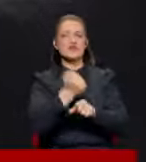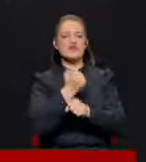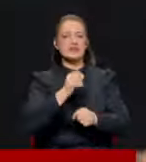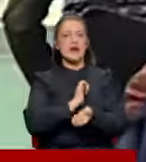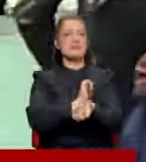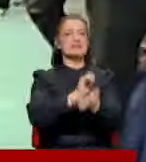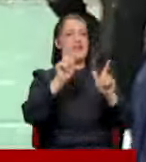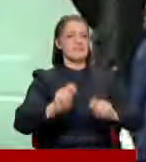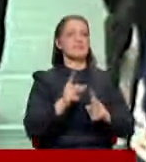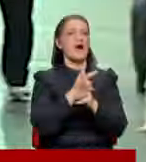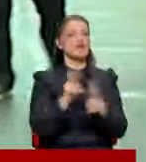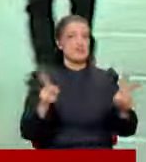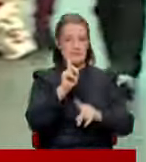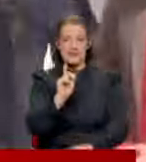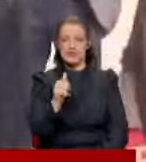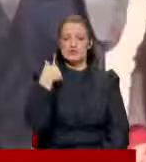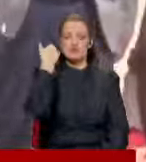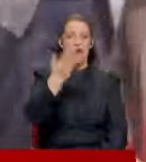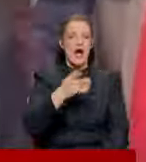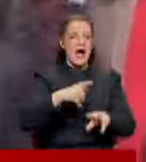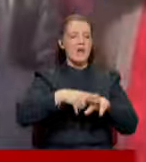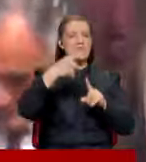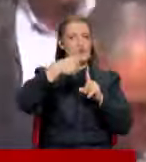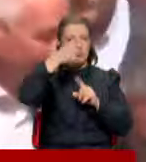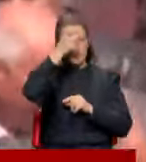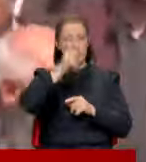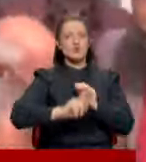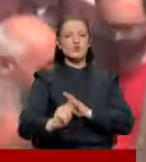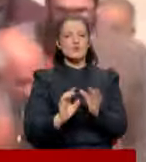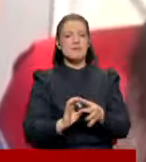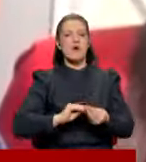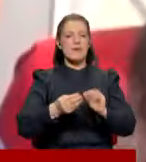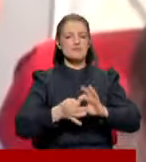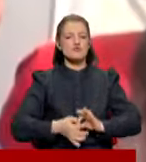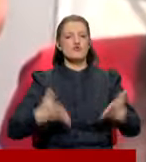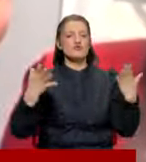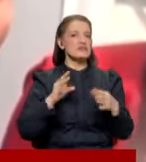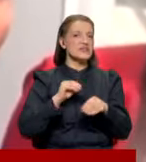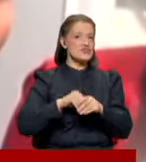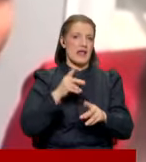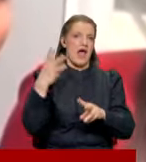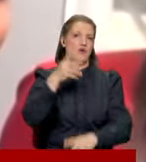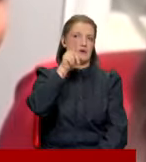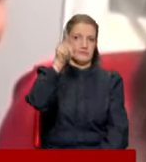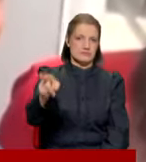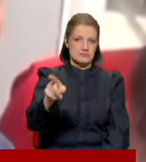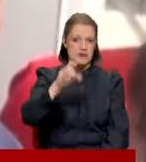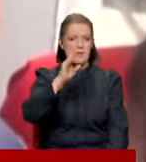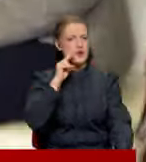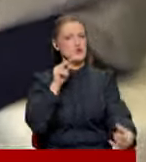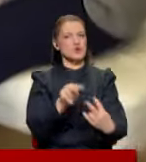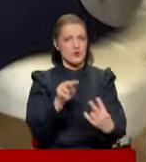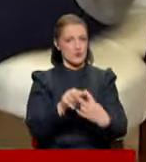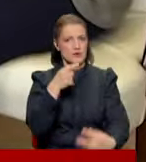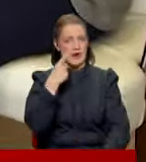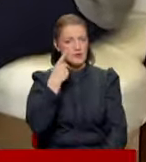cezaevinden yaptığı açıklamadan bir gün sonra Ahmet Türk de Kürt sorununun çözümü için erdoğan' adres gösterdi AK Parti ile görüşüyoruz